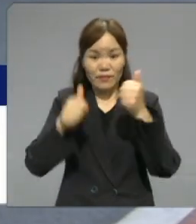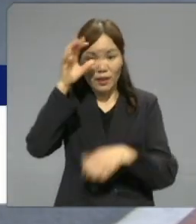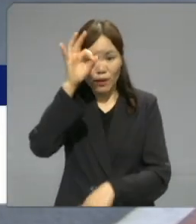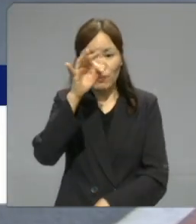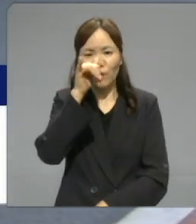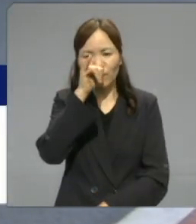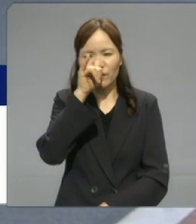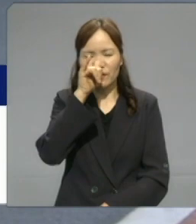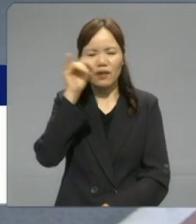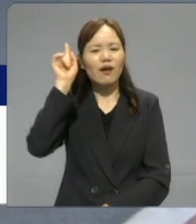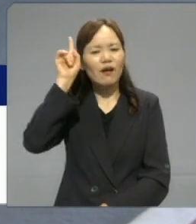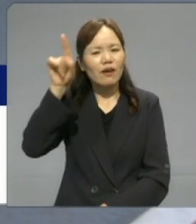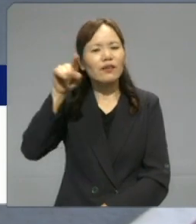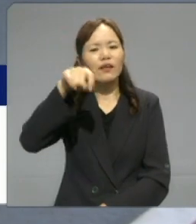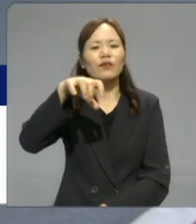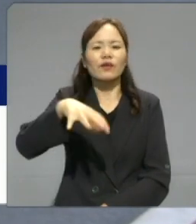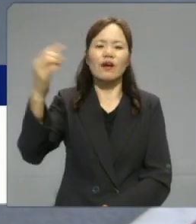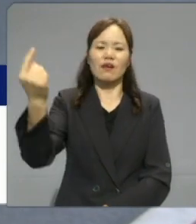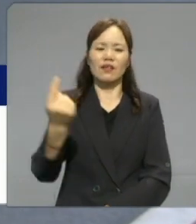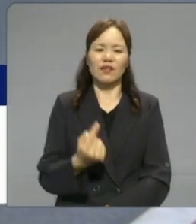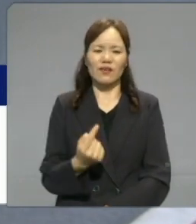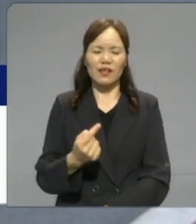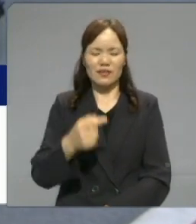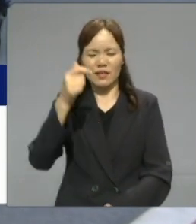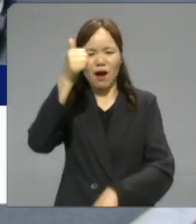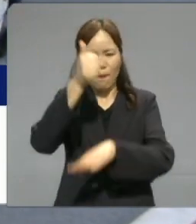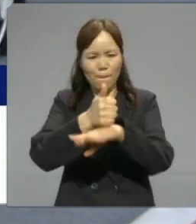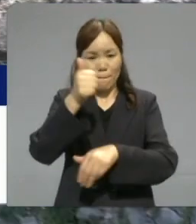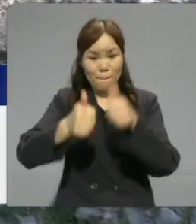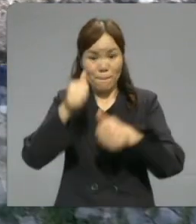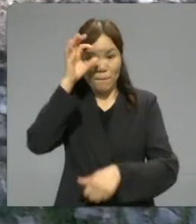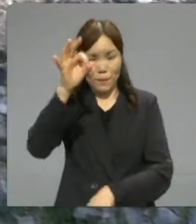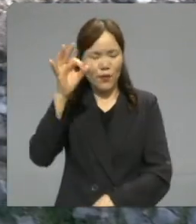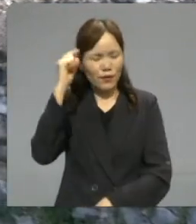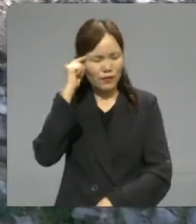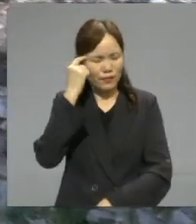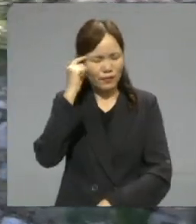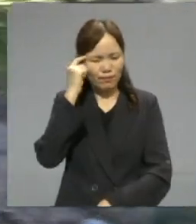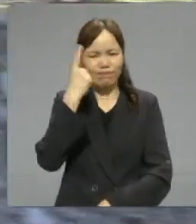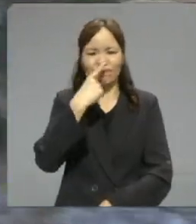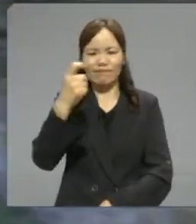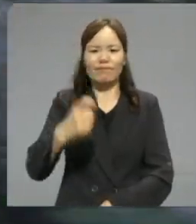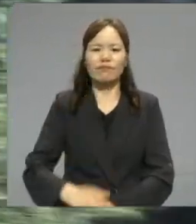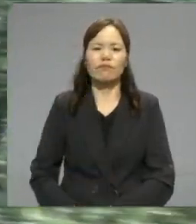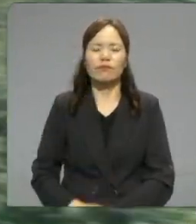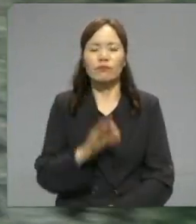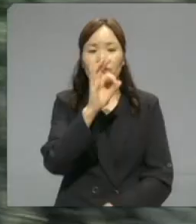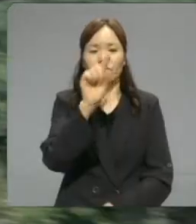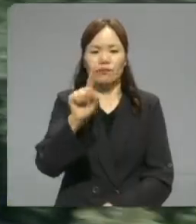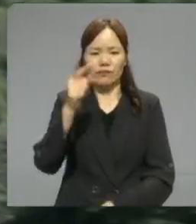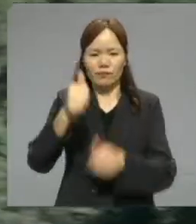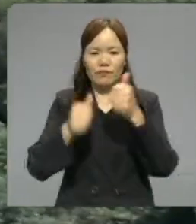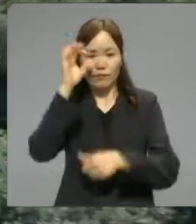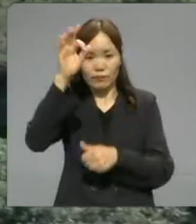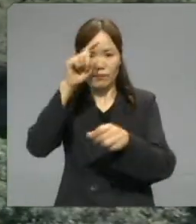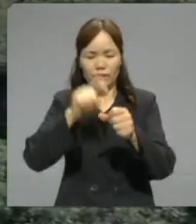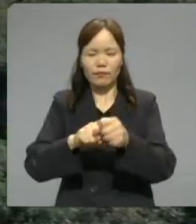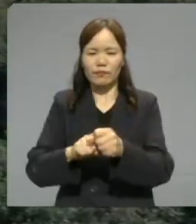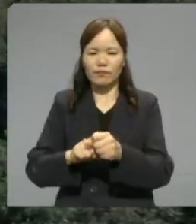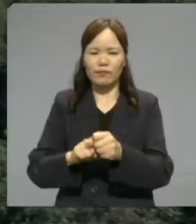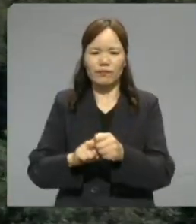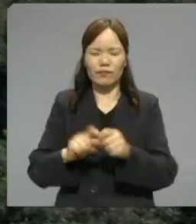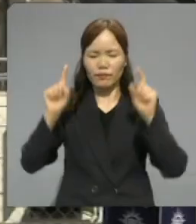I'm going to be here tomorrow too. So yeah. I think it's going to be great. F1 경기를 보기 위해 호주에서